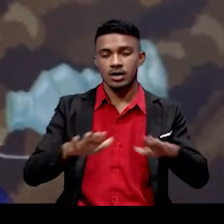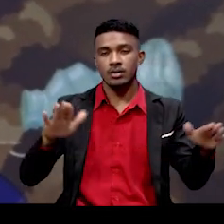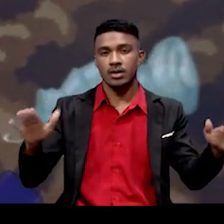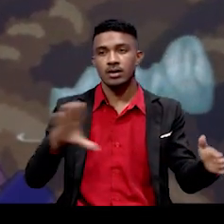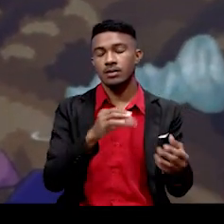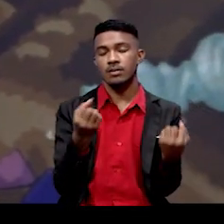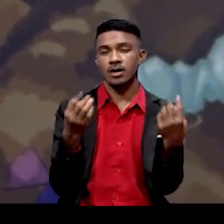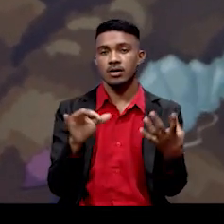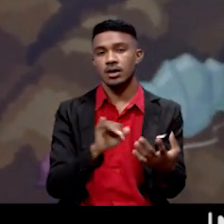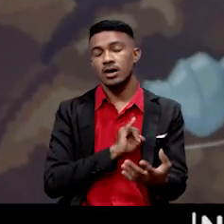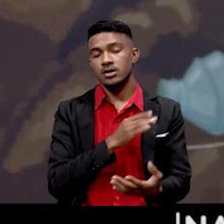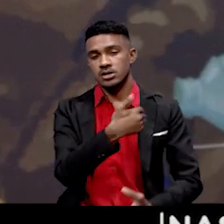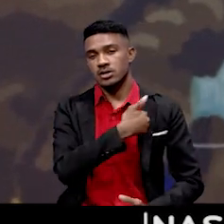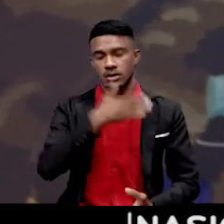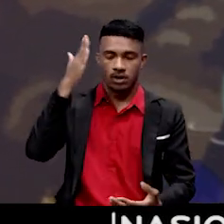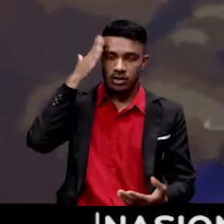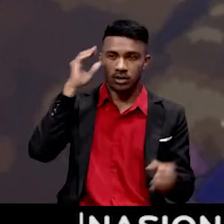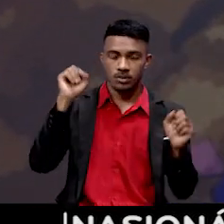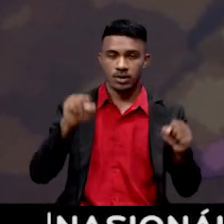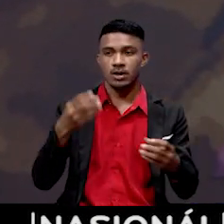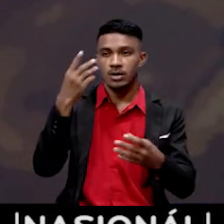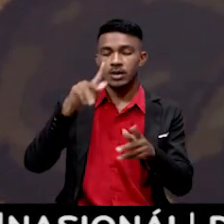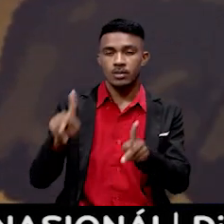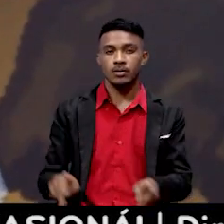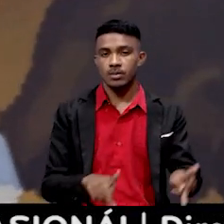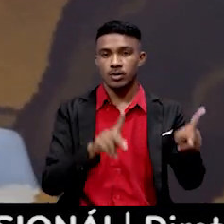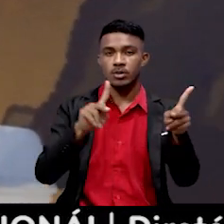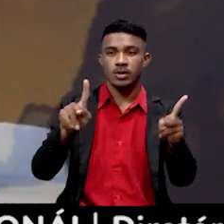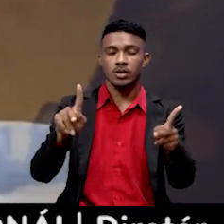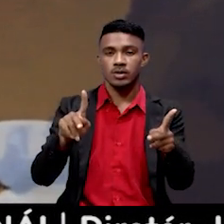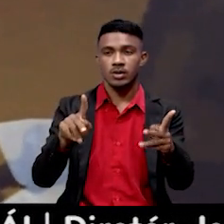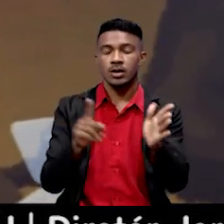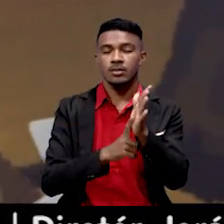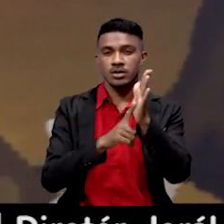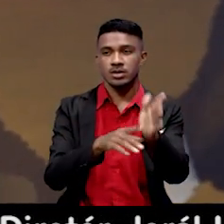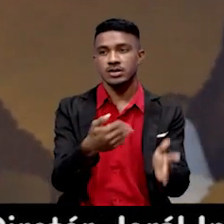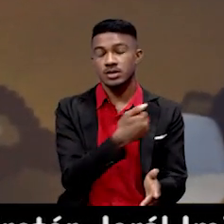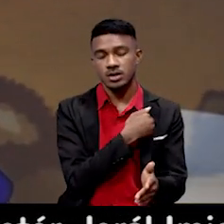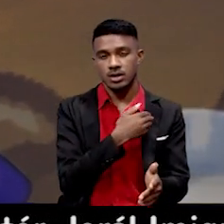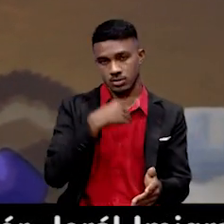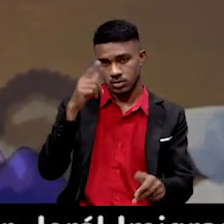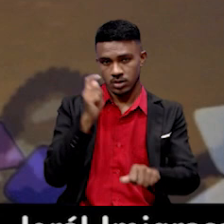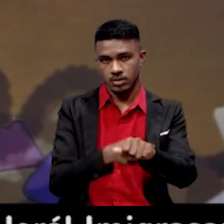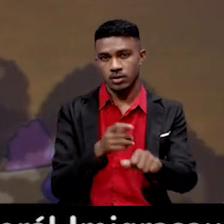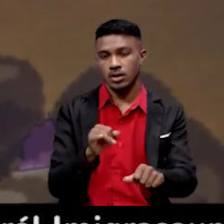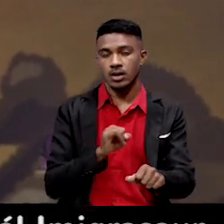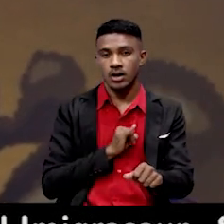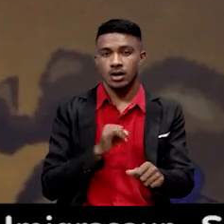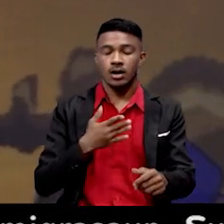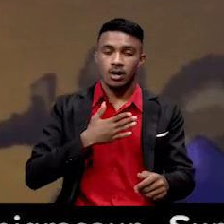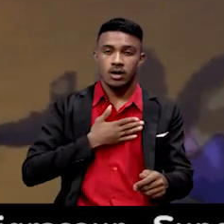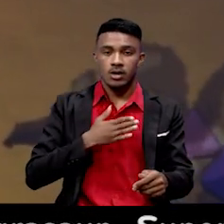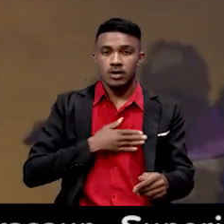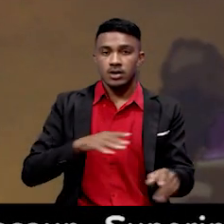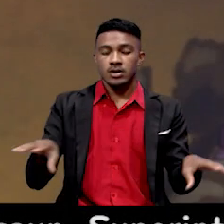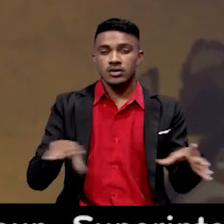hanu ngatu ser atau expose public tambah awan yang sedang tempo. Mas normalmente kalau bahawa ini obra sih lalu kita itu bos sih